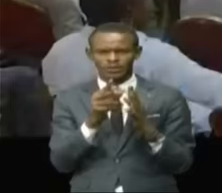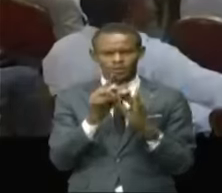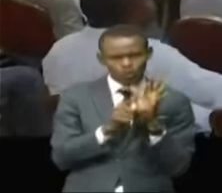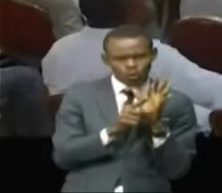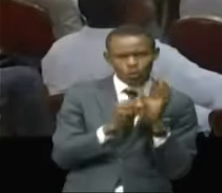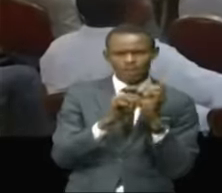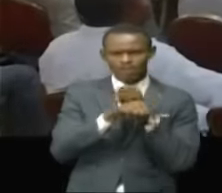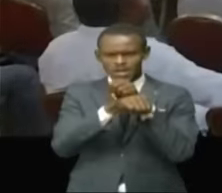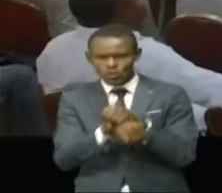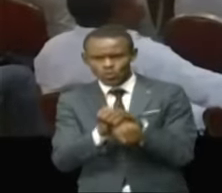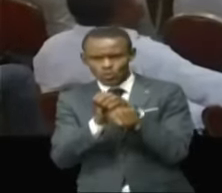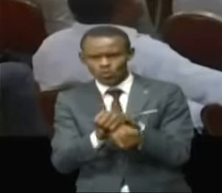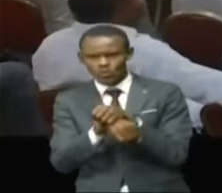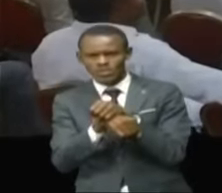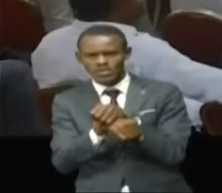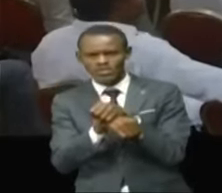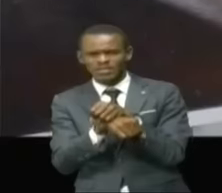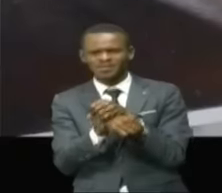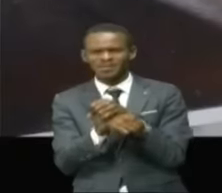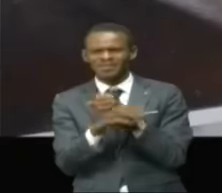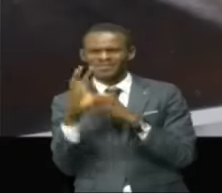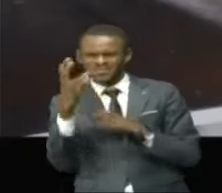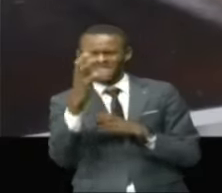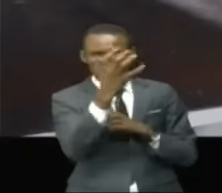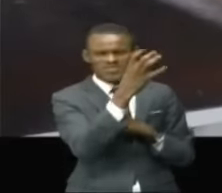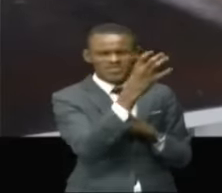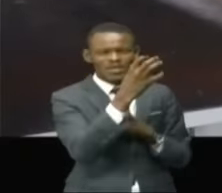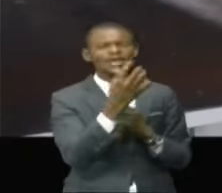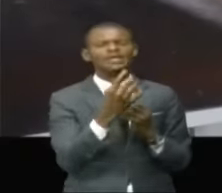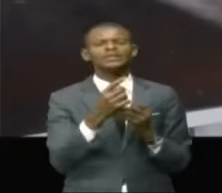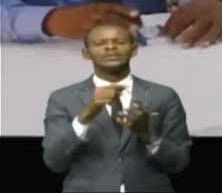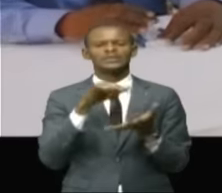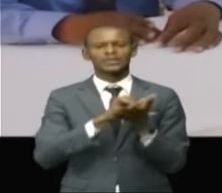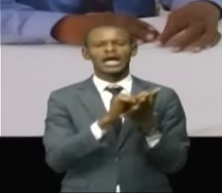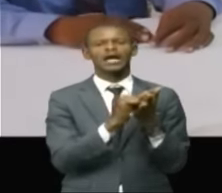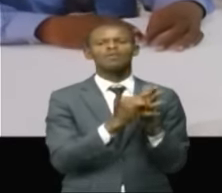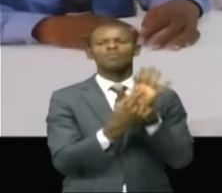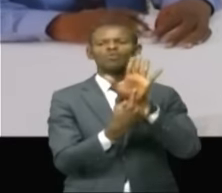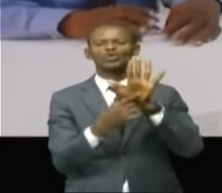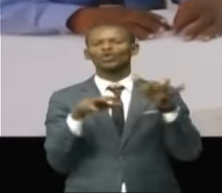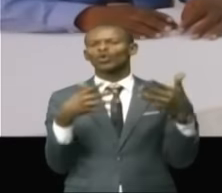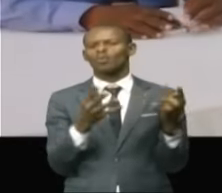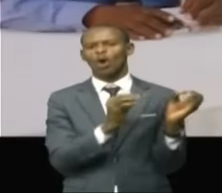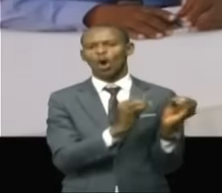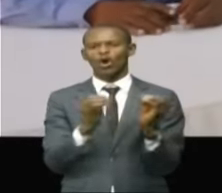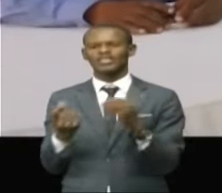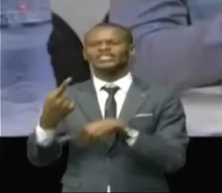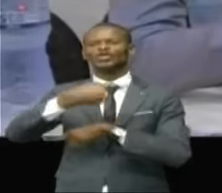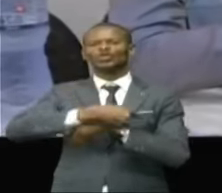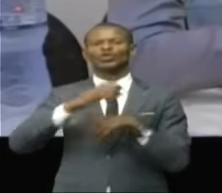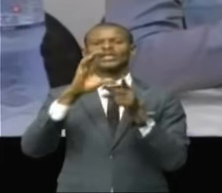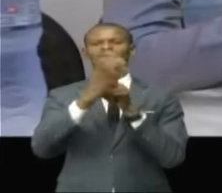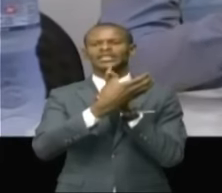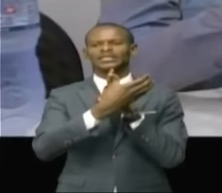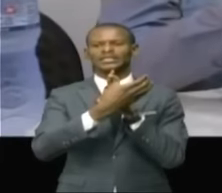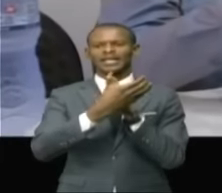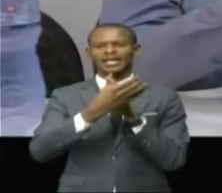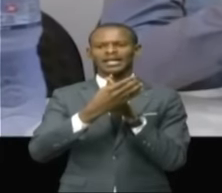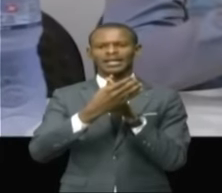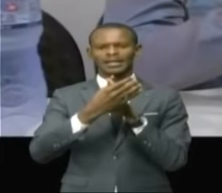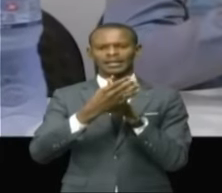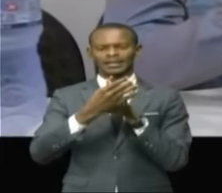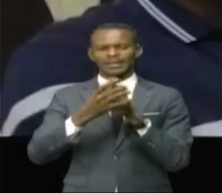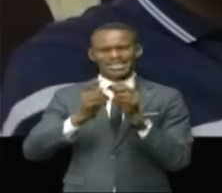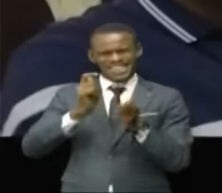première édition de la journée culturelle dénommée Kalonji Milabi, organisée par la mutuelle de Bakoua Kalonji à Fatima dans la commune de